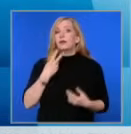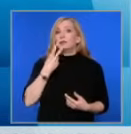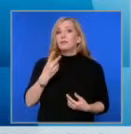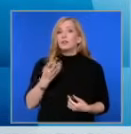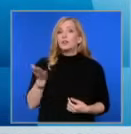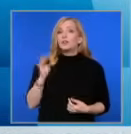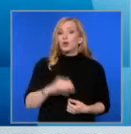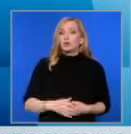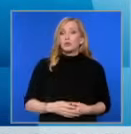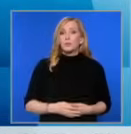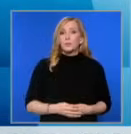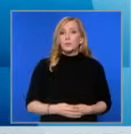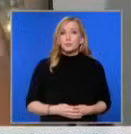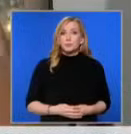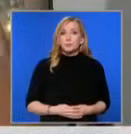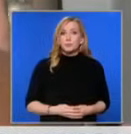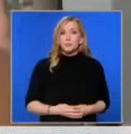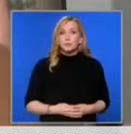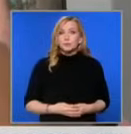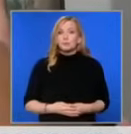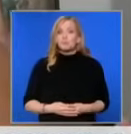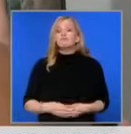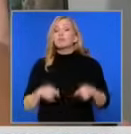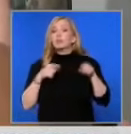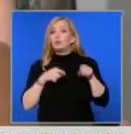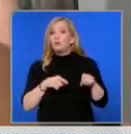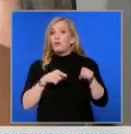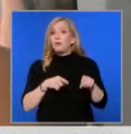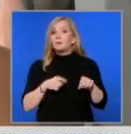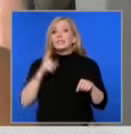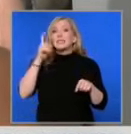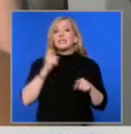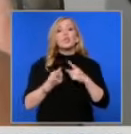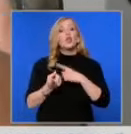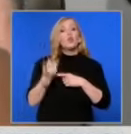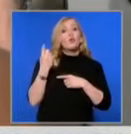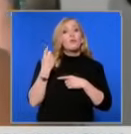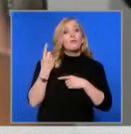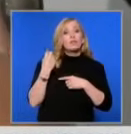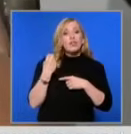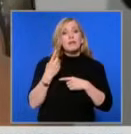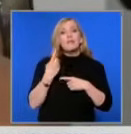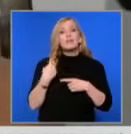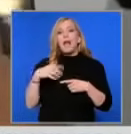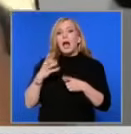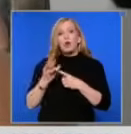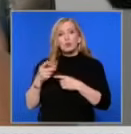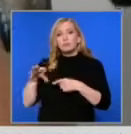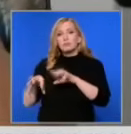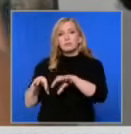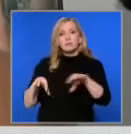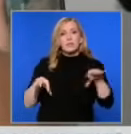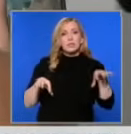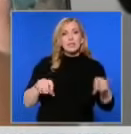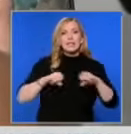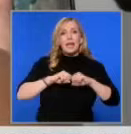още от вътрешния министър. Това вече стартира от вчера в някои областни дирекции. Там се